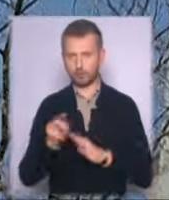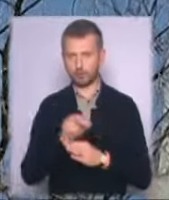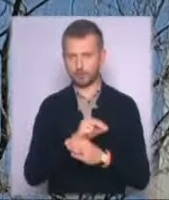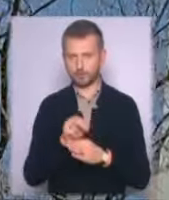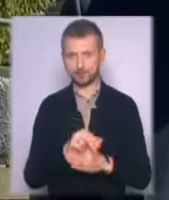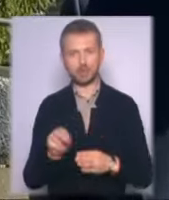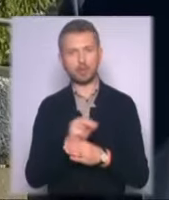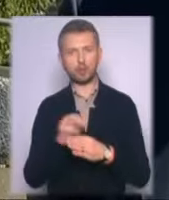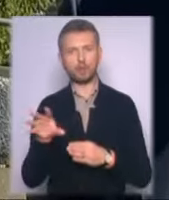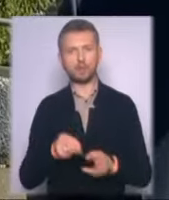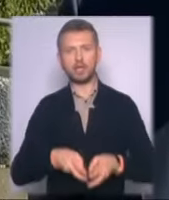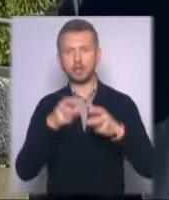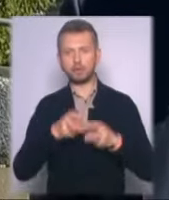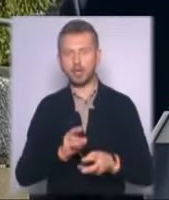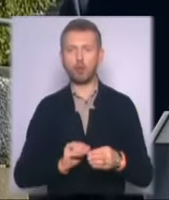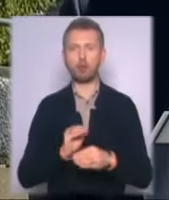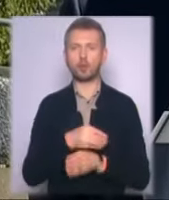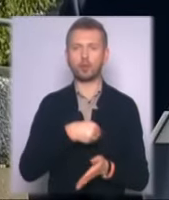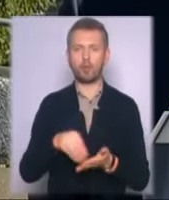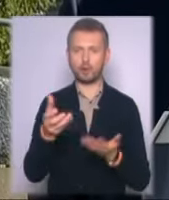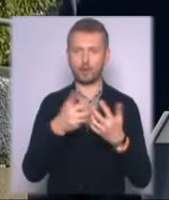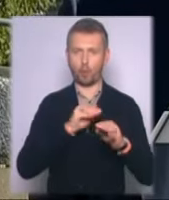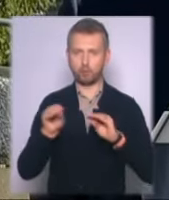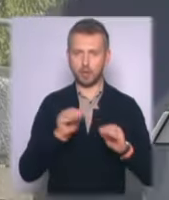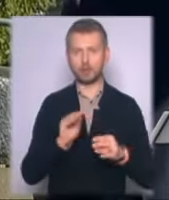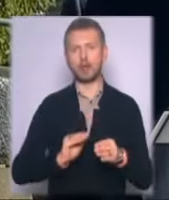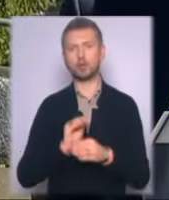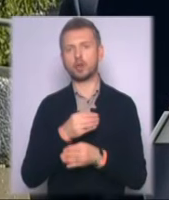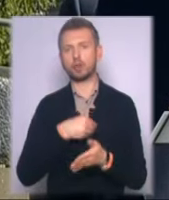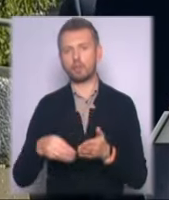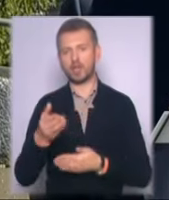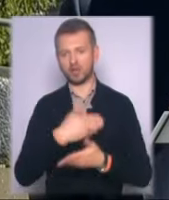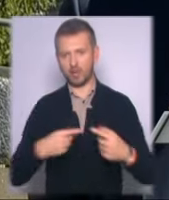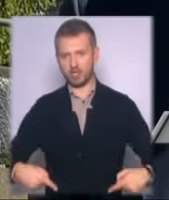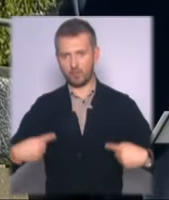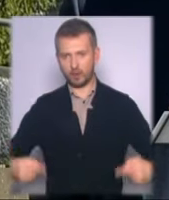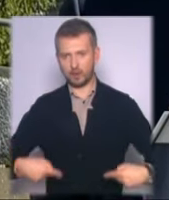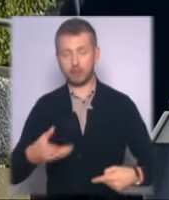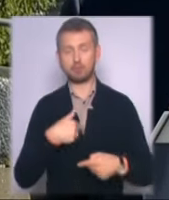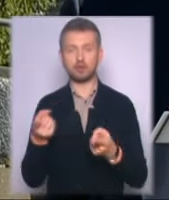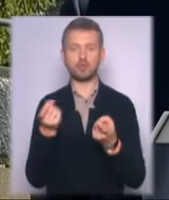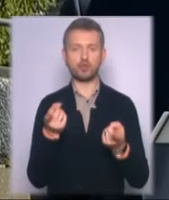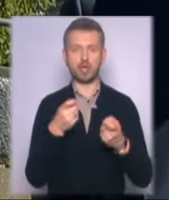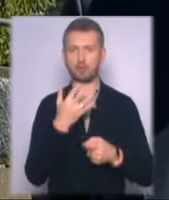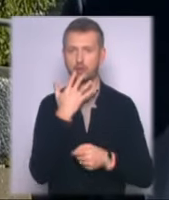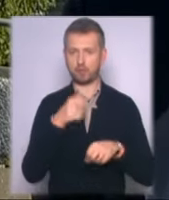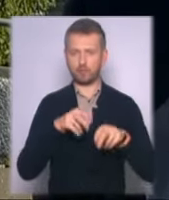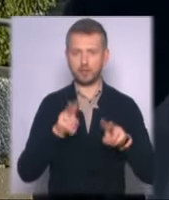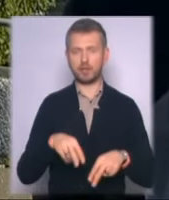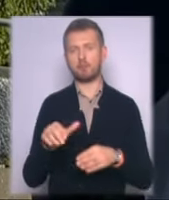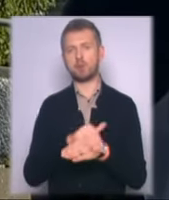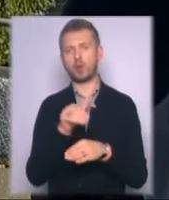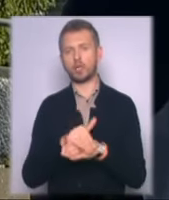Відремонтовані всі ліфти, дозакуповується обладнання, дозакуповуються інвалідні візки. Ми залучаємо іноземних фахівців, залучаємо благодійні